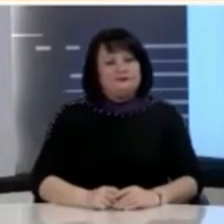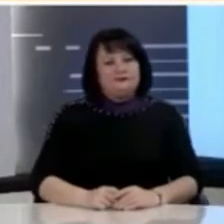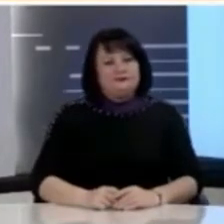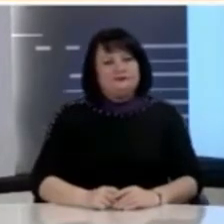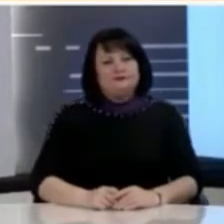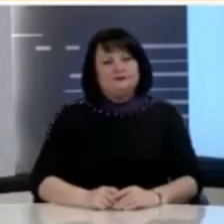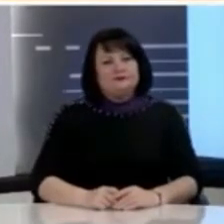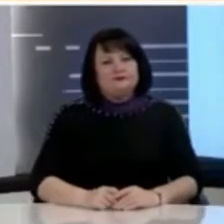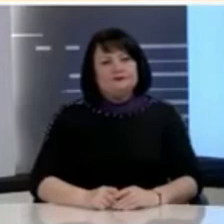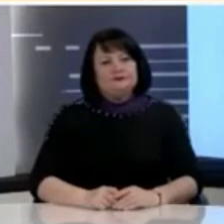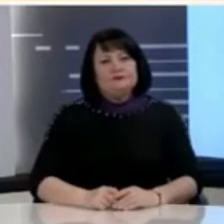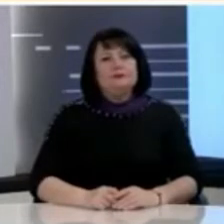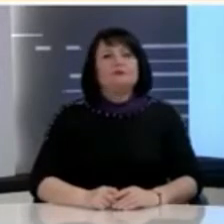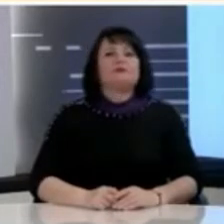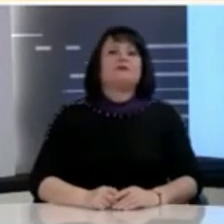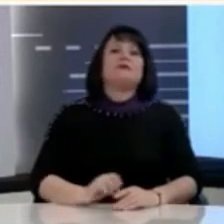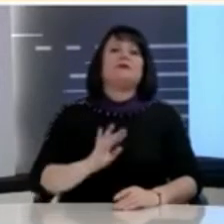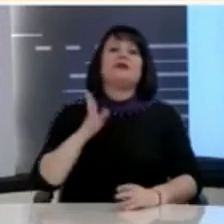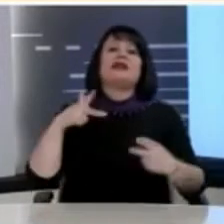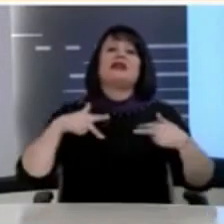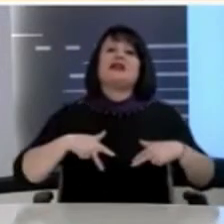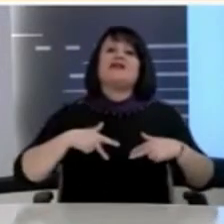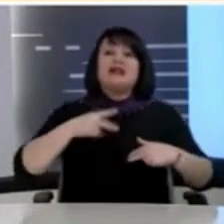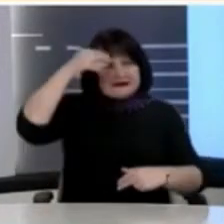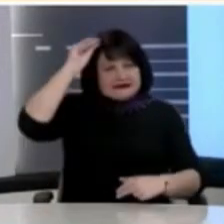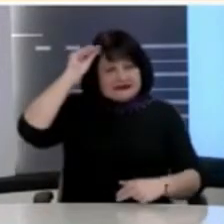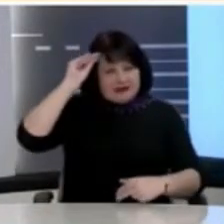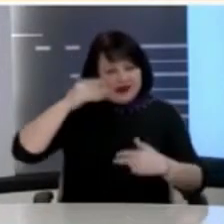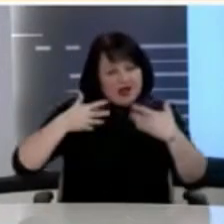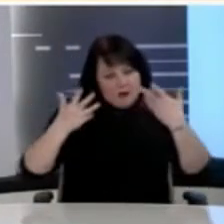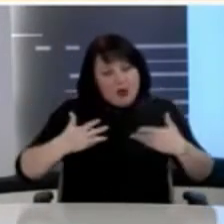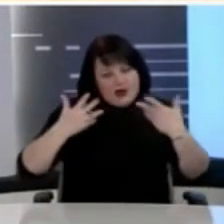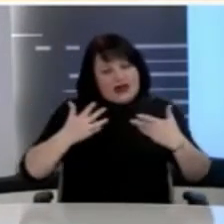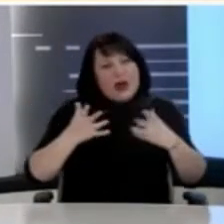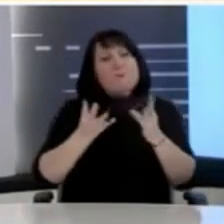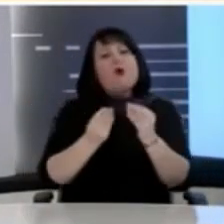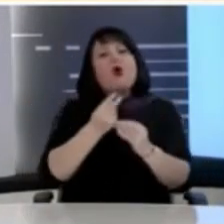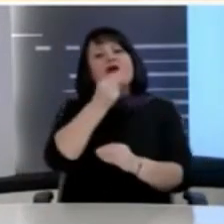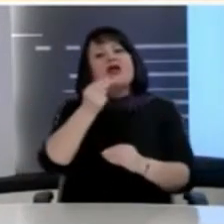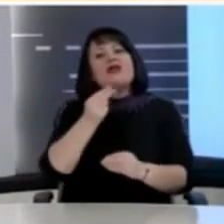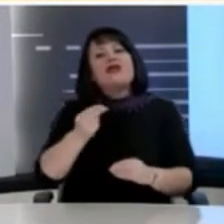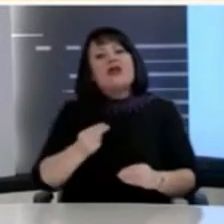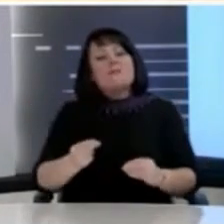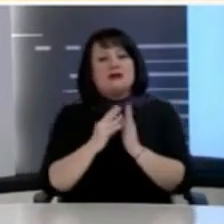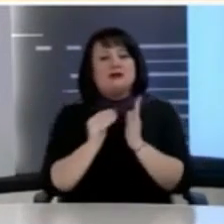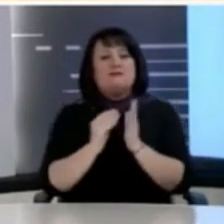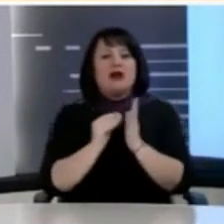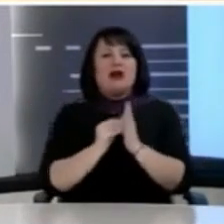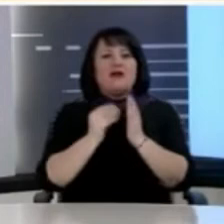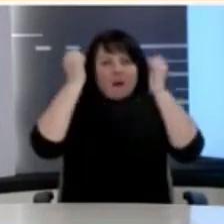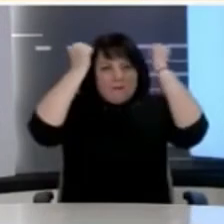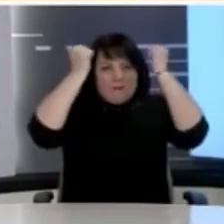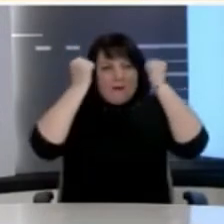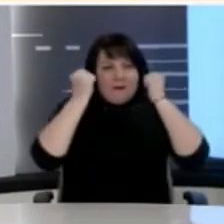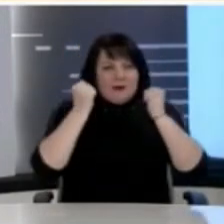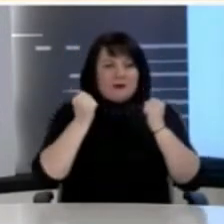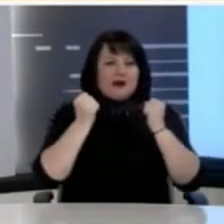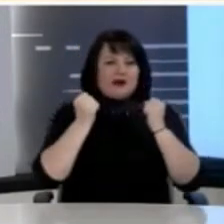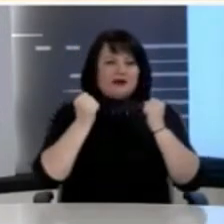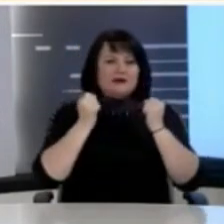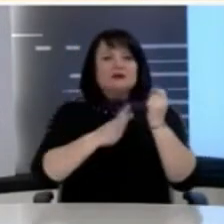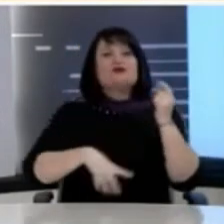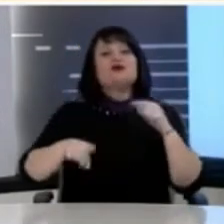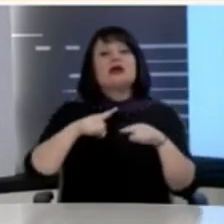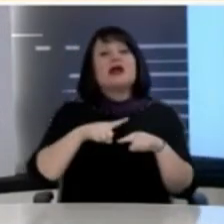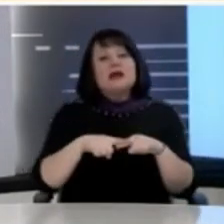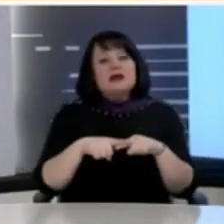Όμως η κυβέρνηση Τσίπρα θα λογοδοτήσει και για πολλά άλλα. Θα λογοδοτήσει, για παράδειγμα, για τη μεγαλύτερη ζημιά που έκανε στους